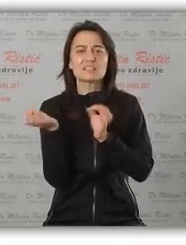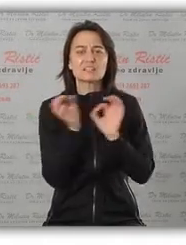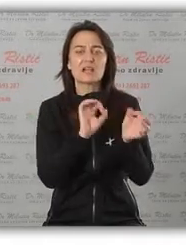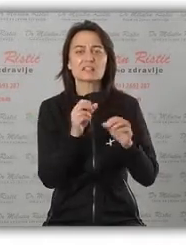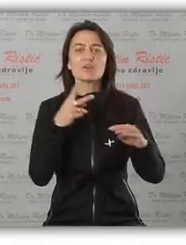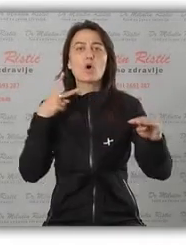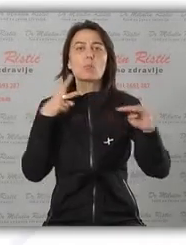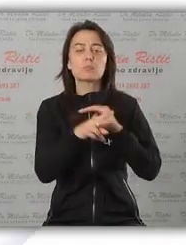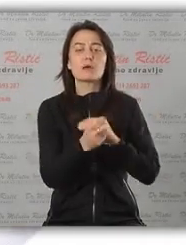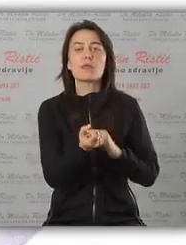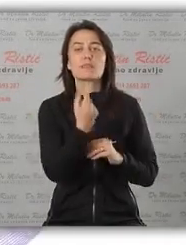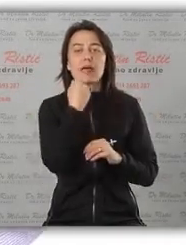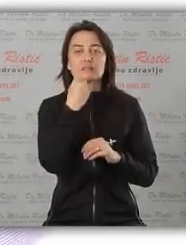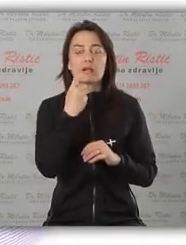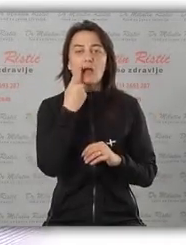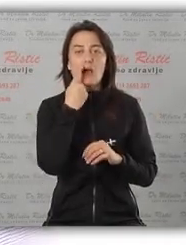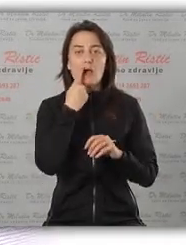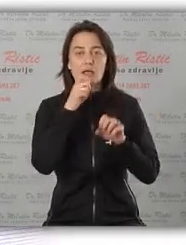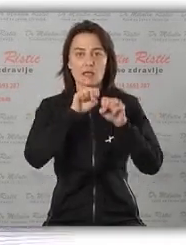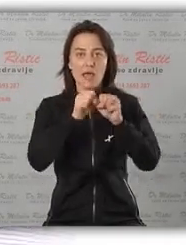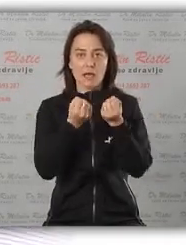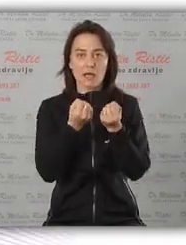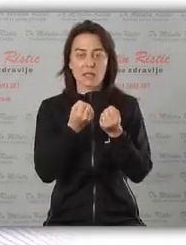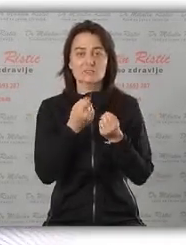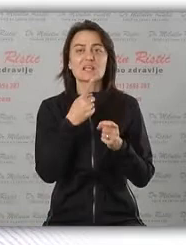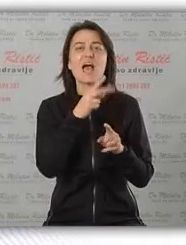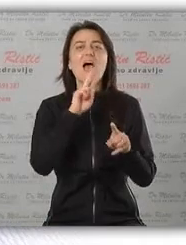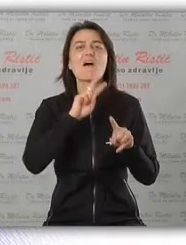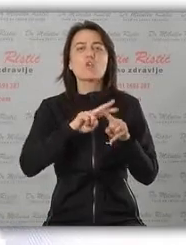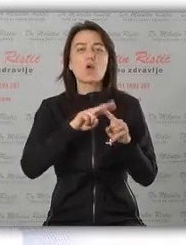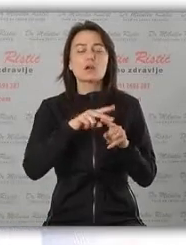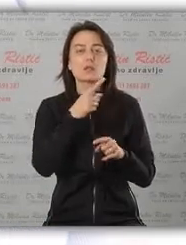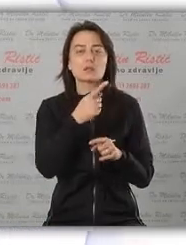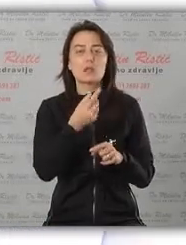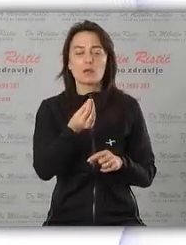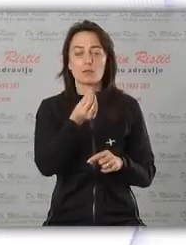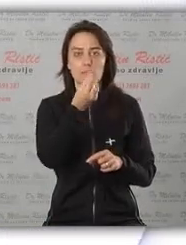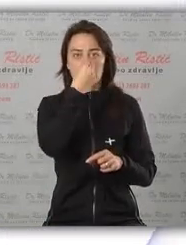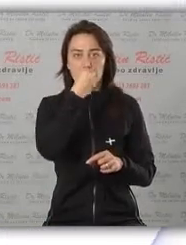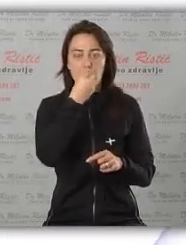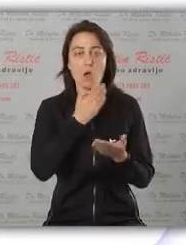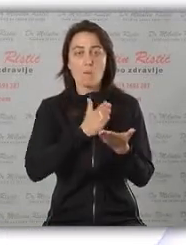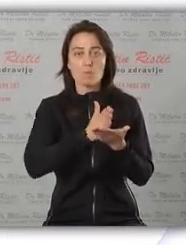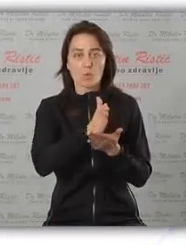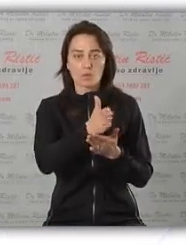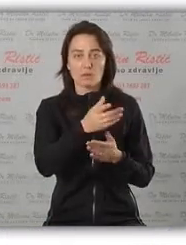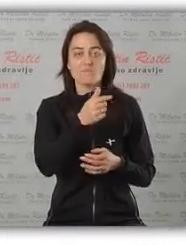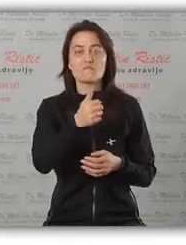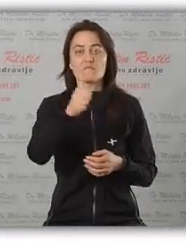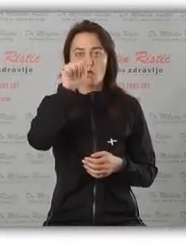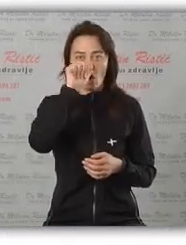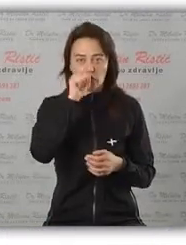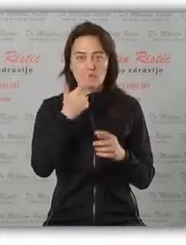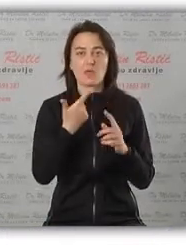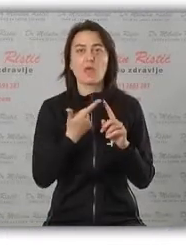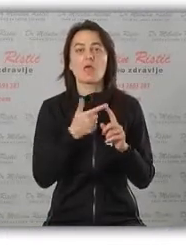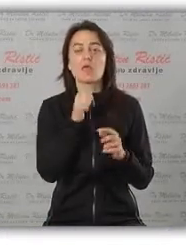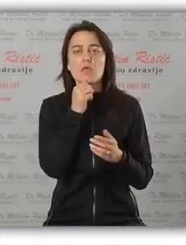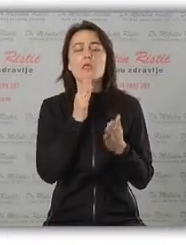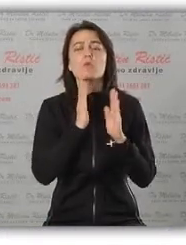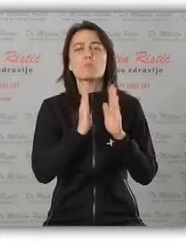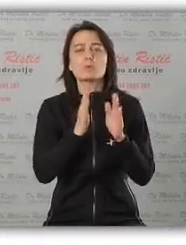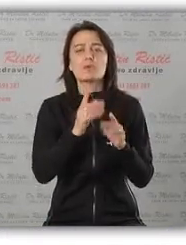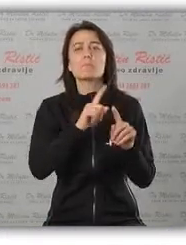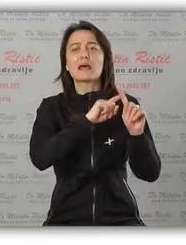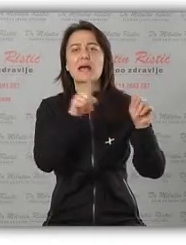sredstvo u prevenciji nastanka karijesa. Fluoridi se u organizam unose putem hrane, putem